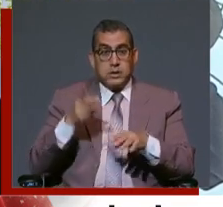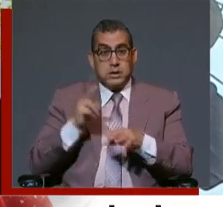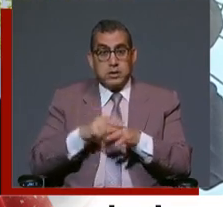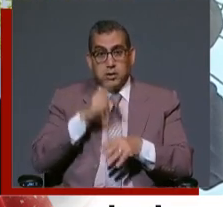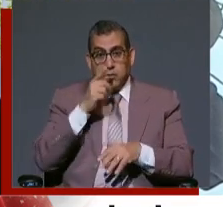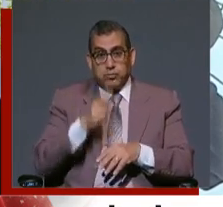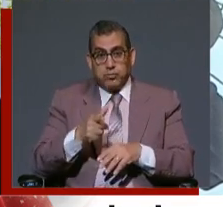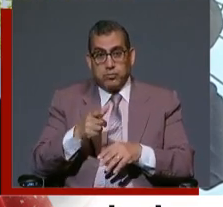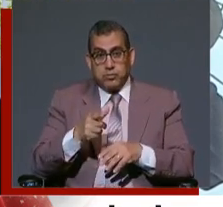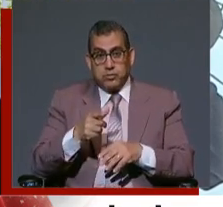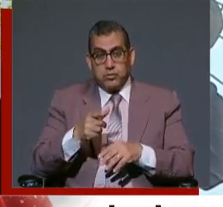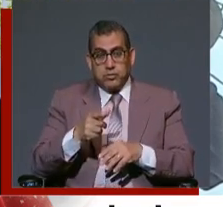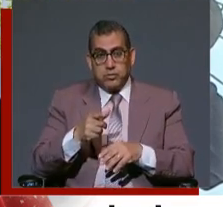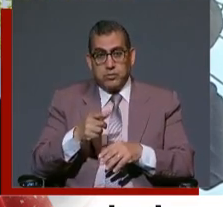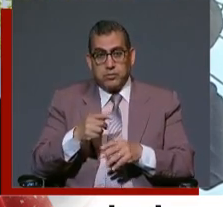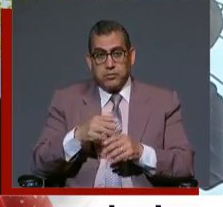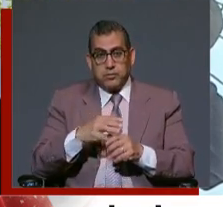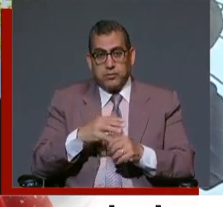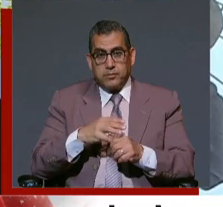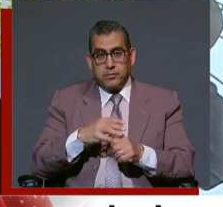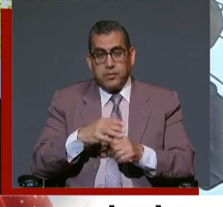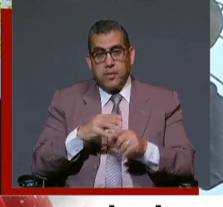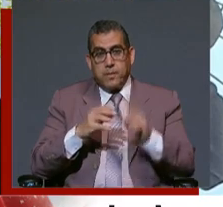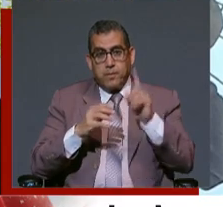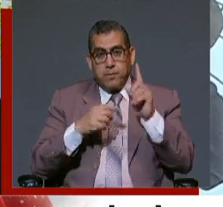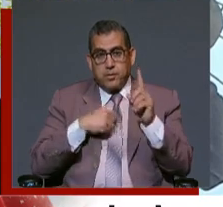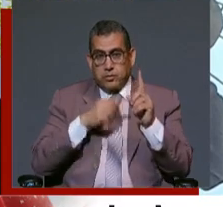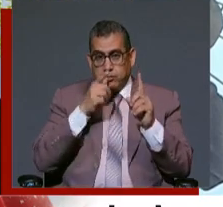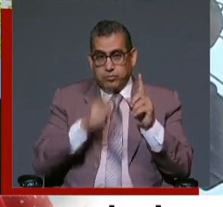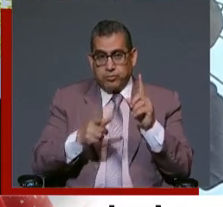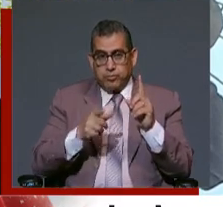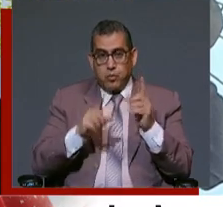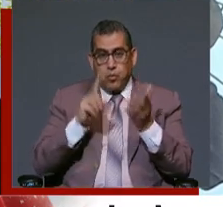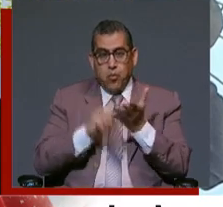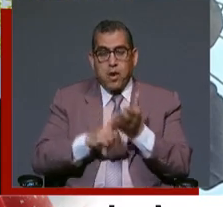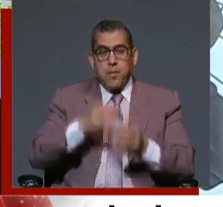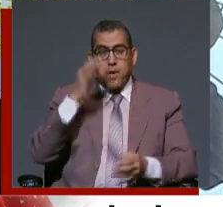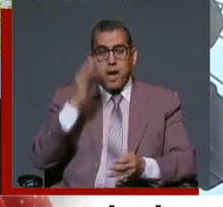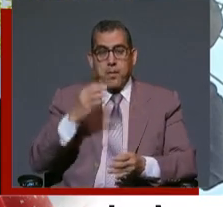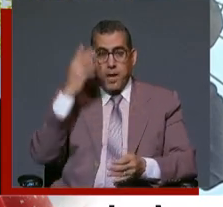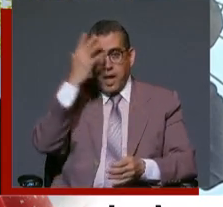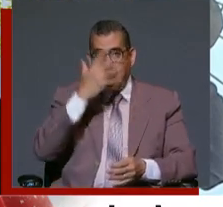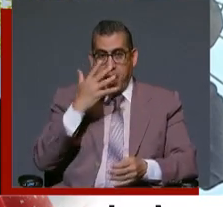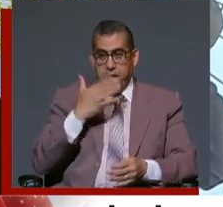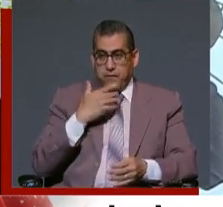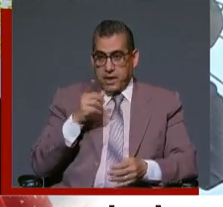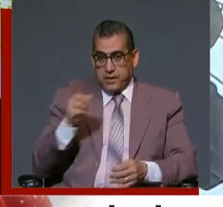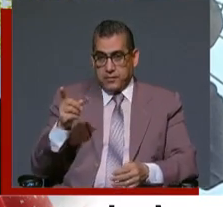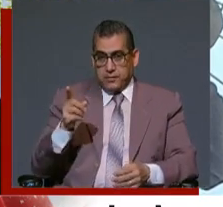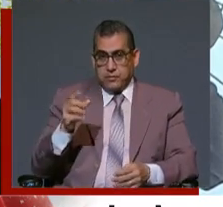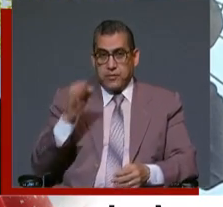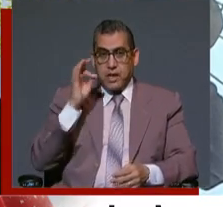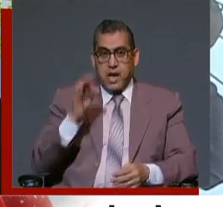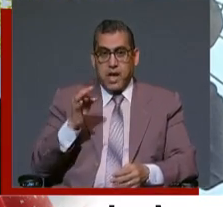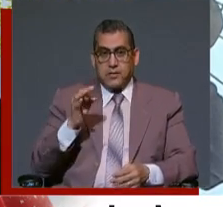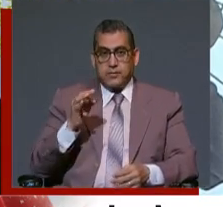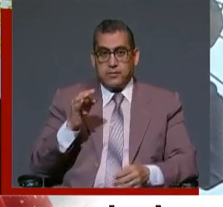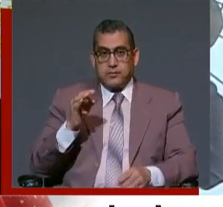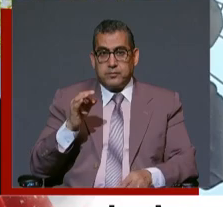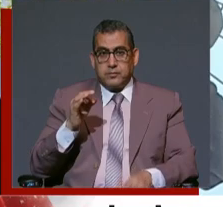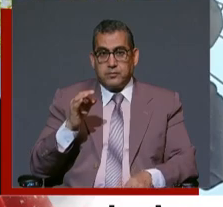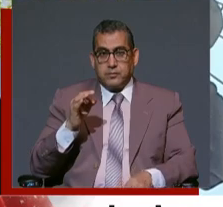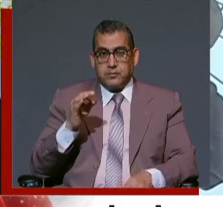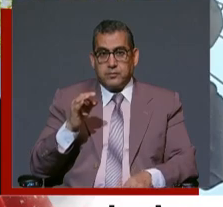من الليثيوم، ولكن يجب على أفريقيا أن